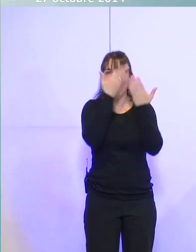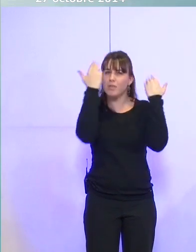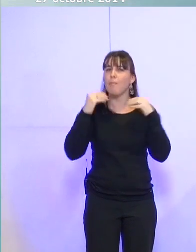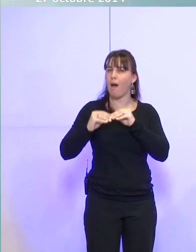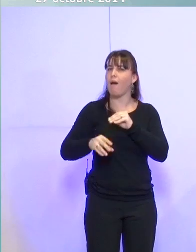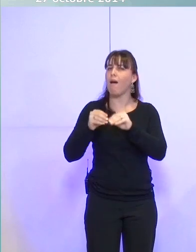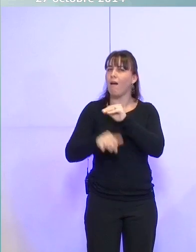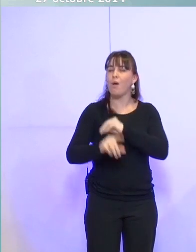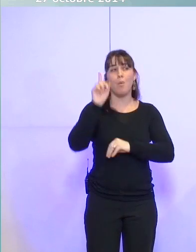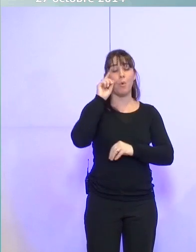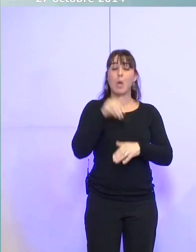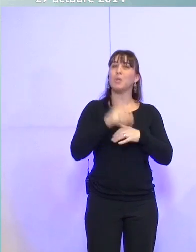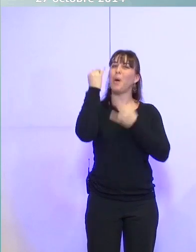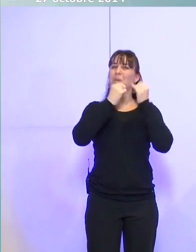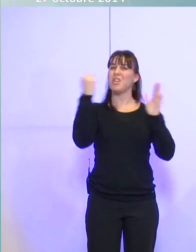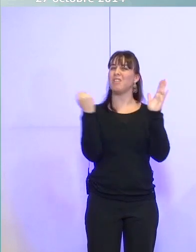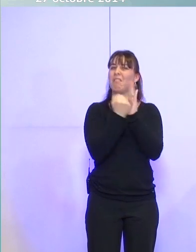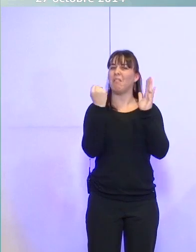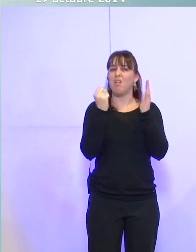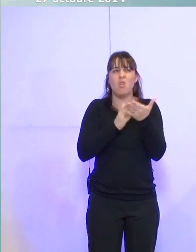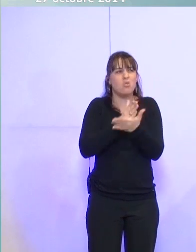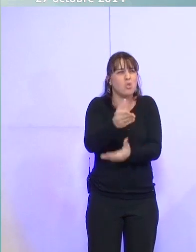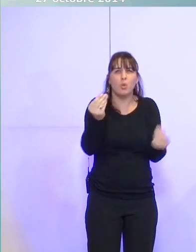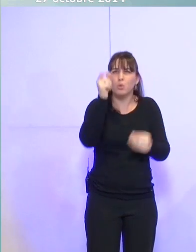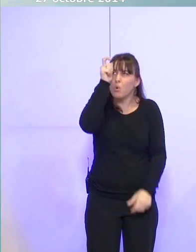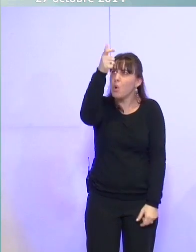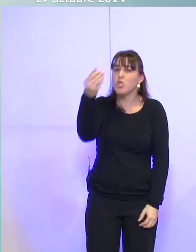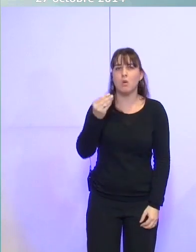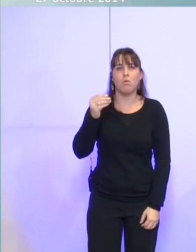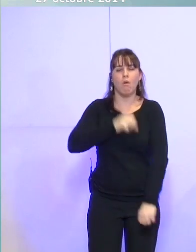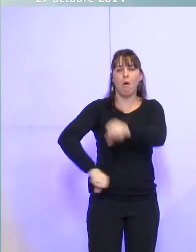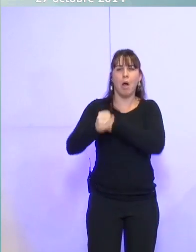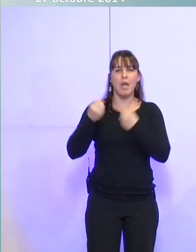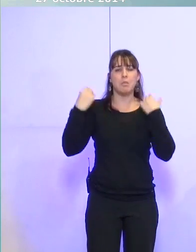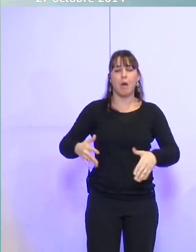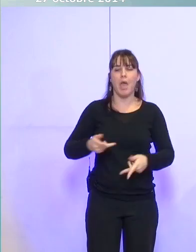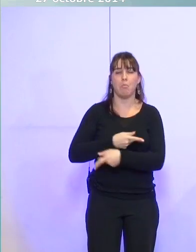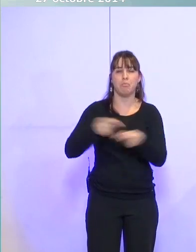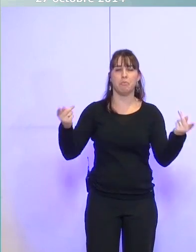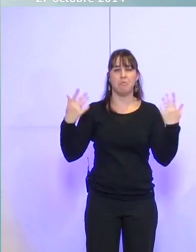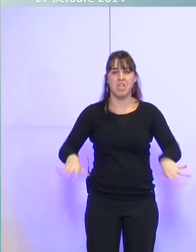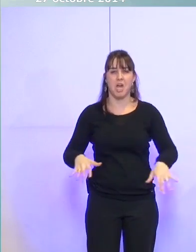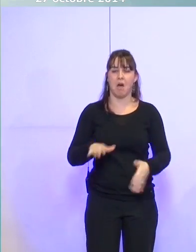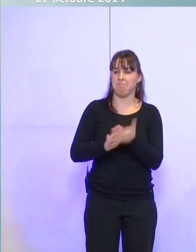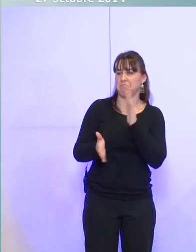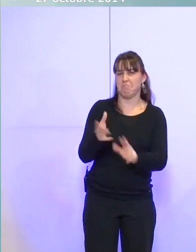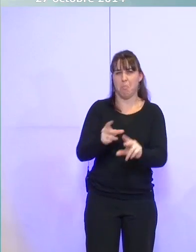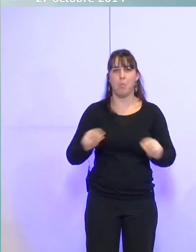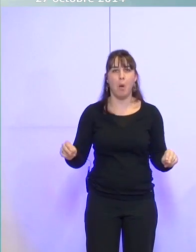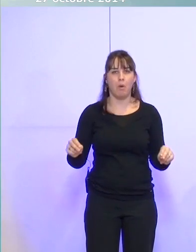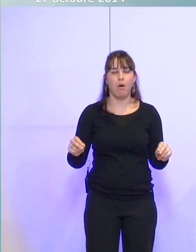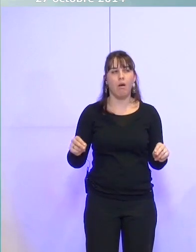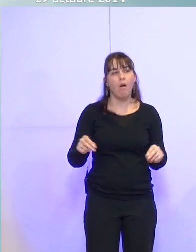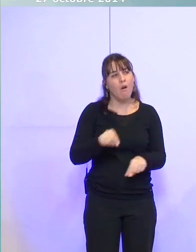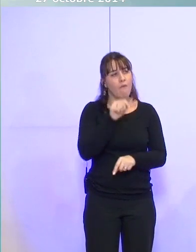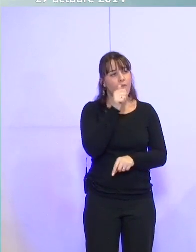passer cette délibération ce soir n'a aucun sens pour vous. Tout est déjà organisé, diffusé, mandaté, bouclé. Vous en êtes déjà à manger